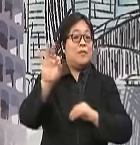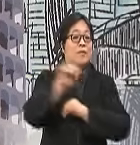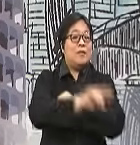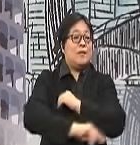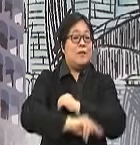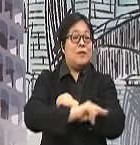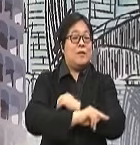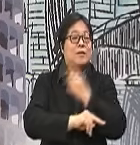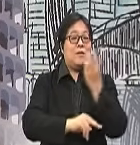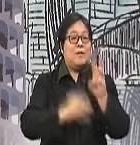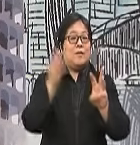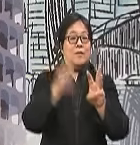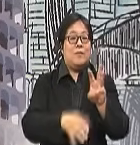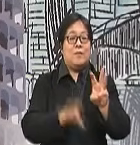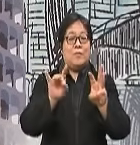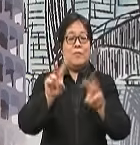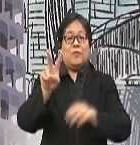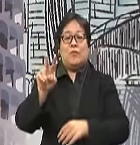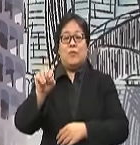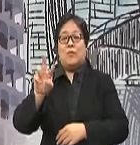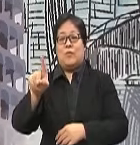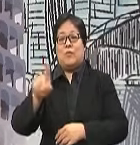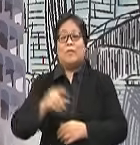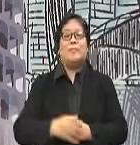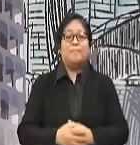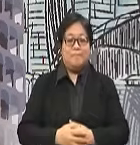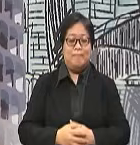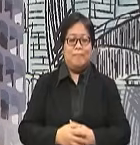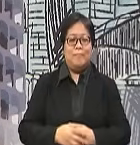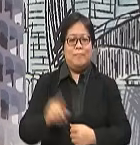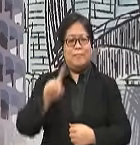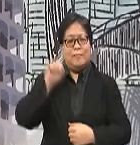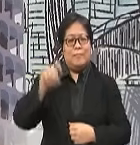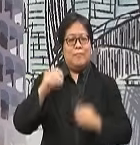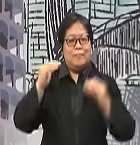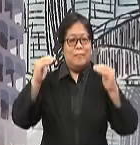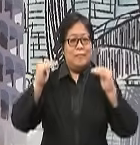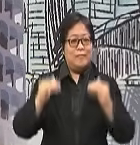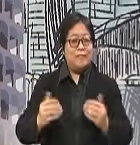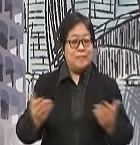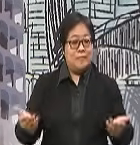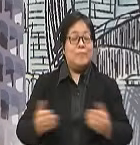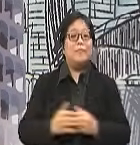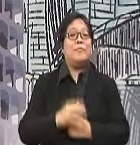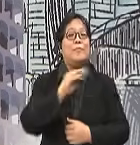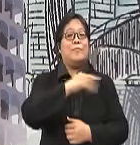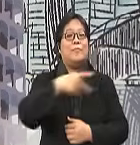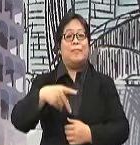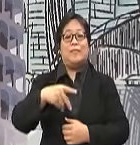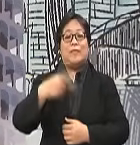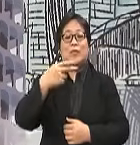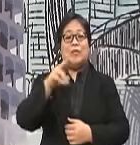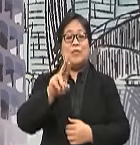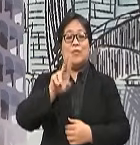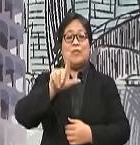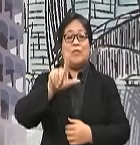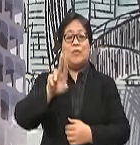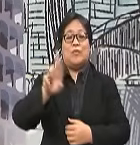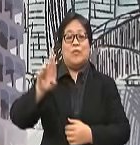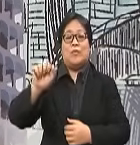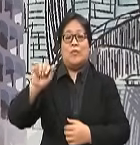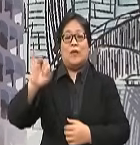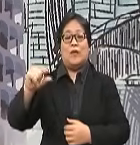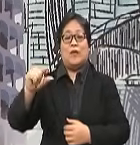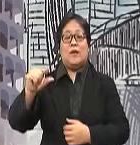Negeri pada 16 ogos 2021 soal dan seterusnya diajukan oleh ahli parlimen hulu rajang kepada Menteri